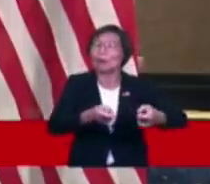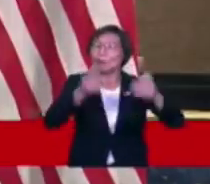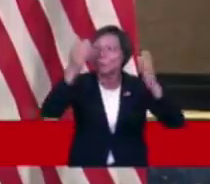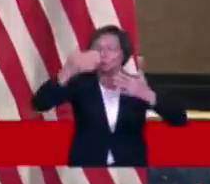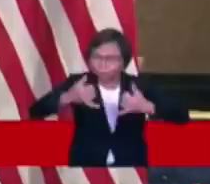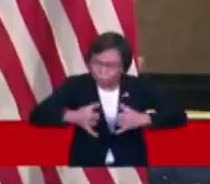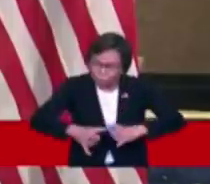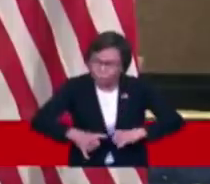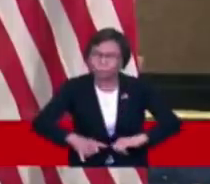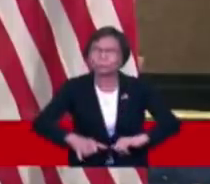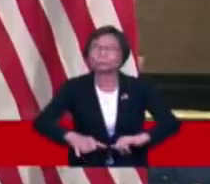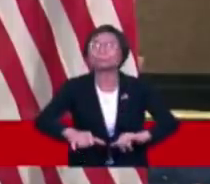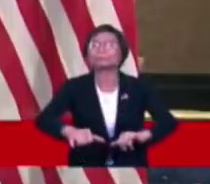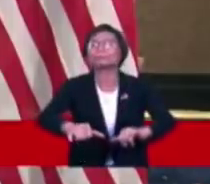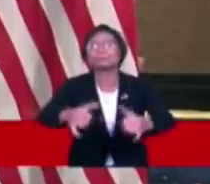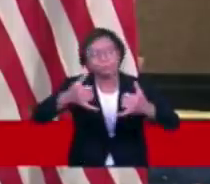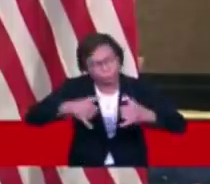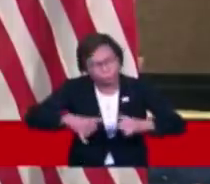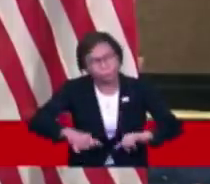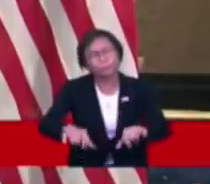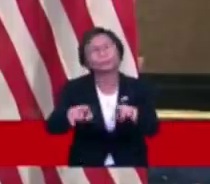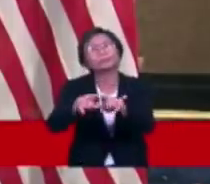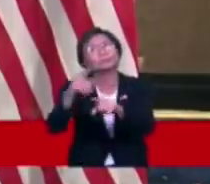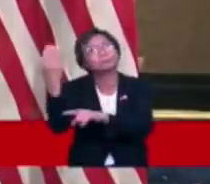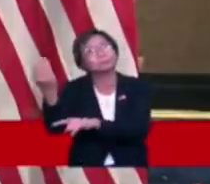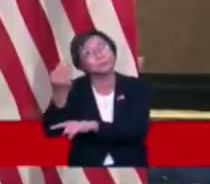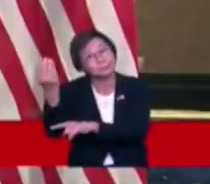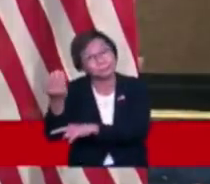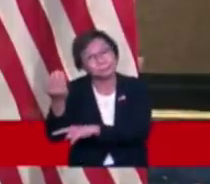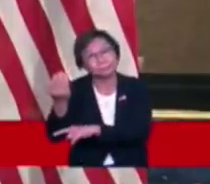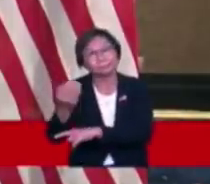dan dapat berjalan seperti biasa.